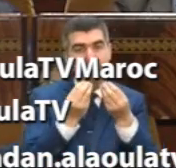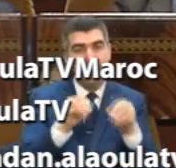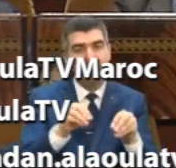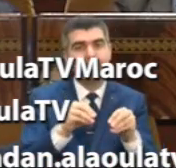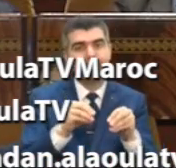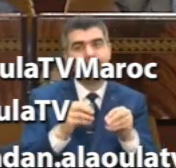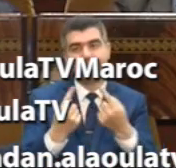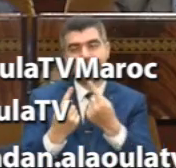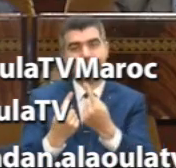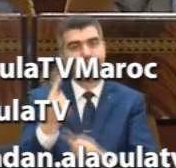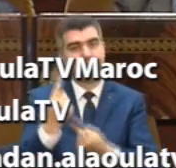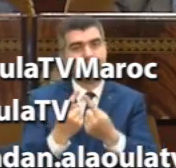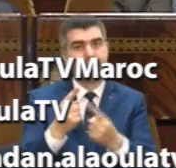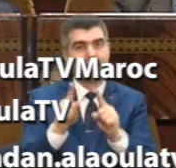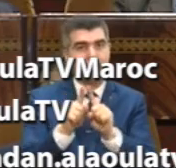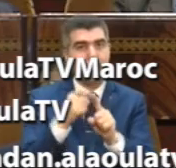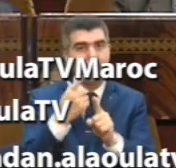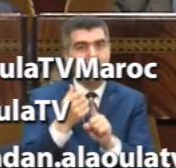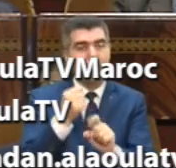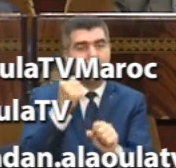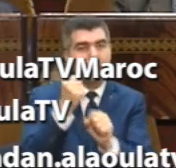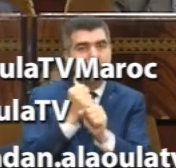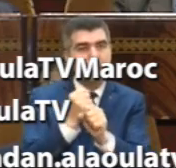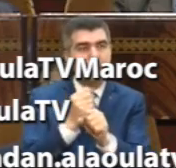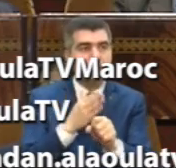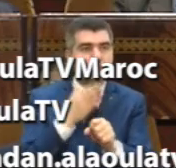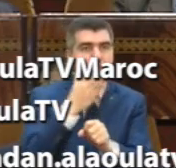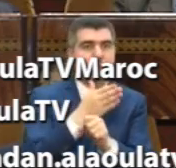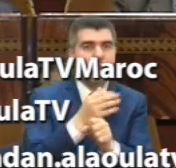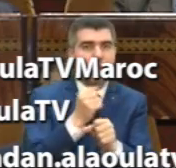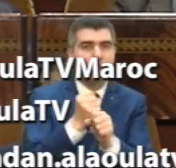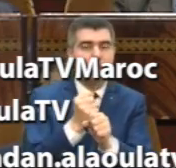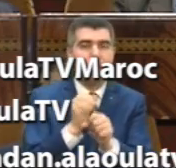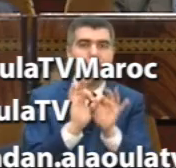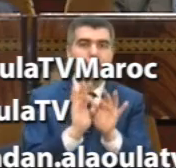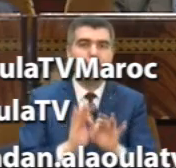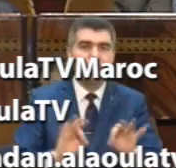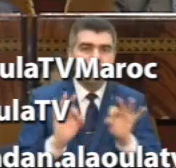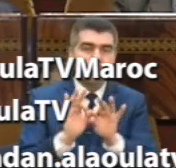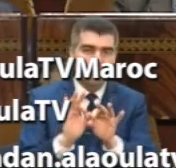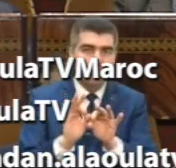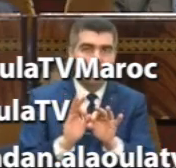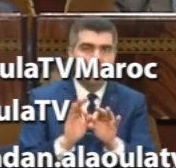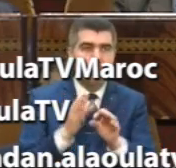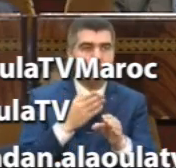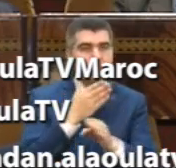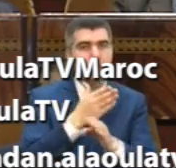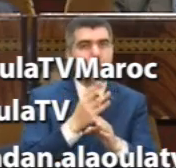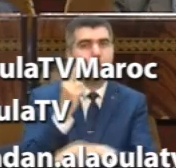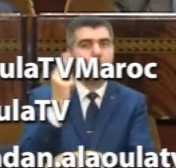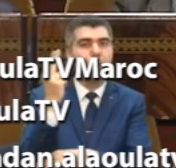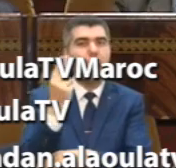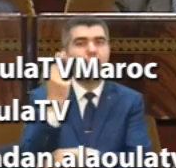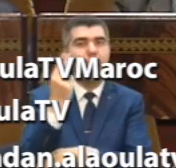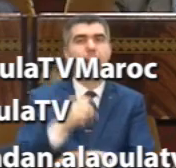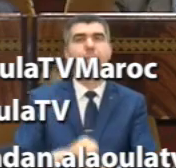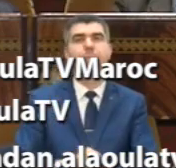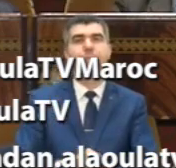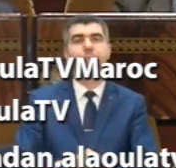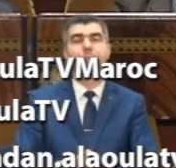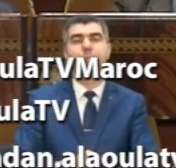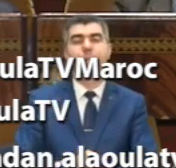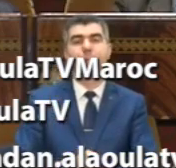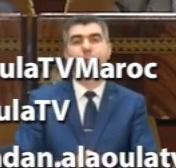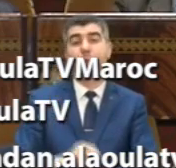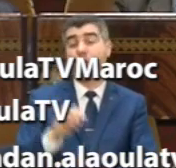في سن عزائم التلاميذ وعزوفهم عن التوجه إلى هذه المسالك لكي يتابعوا دراستهم الجامعية. ولا بد السيد الوزير